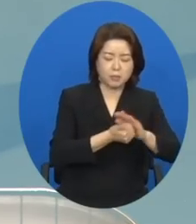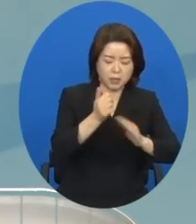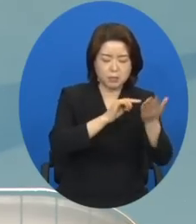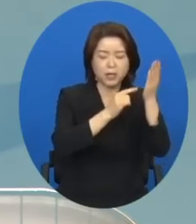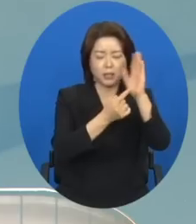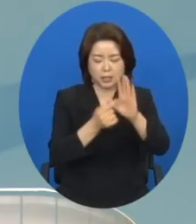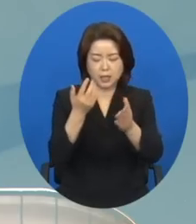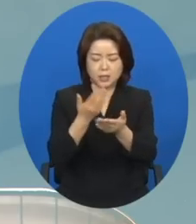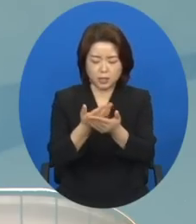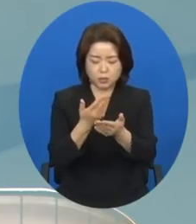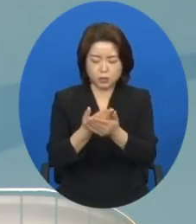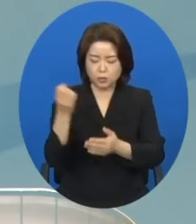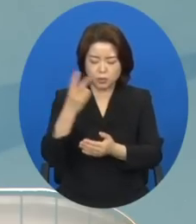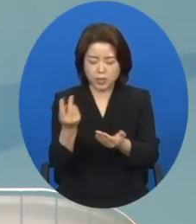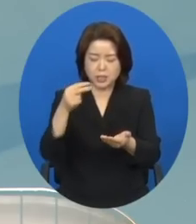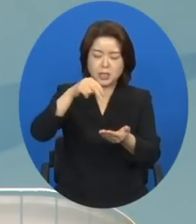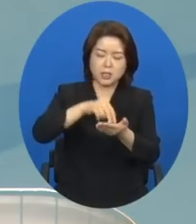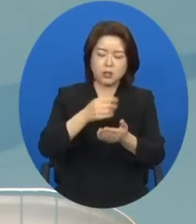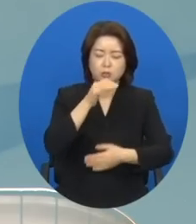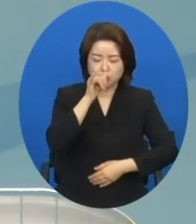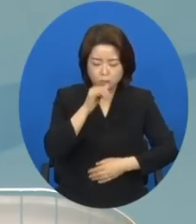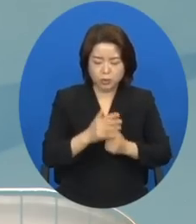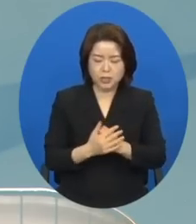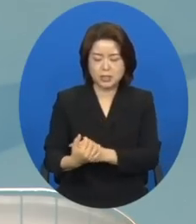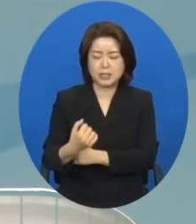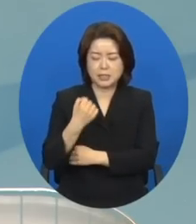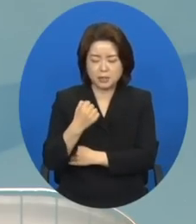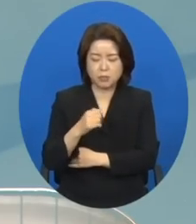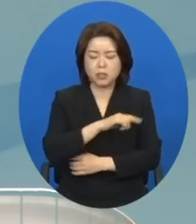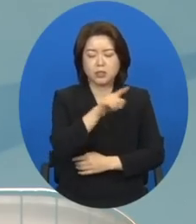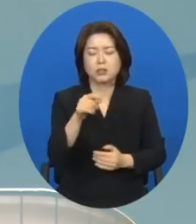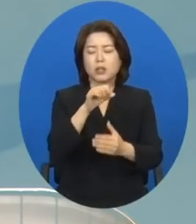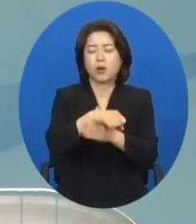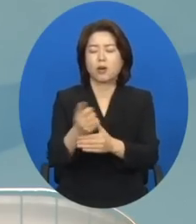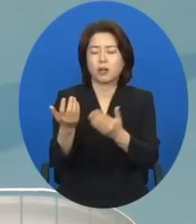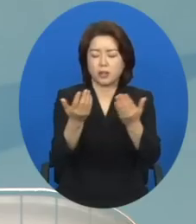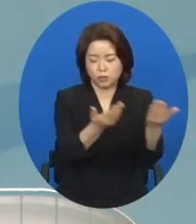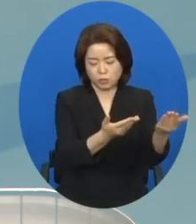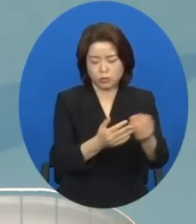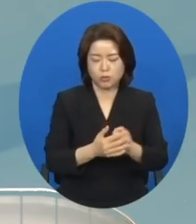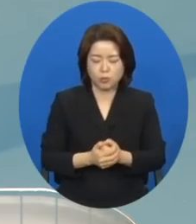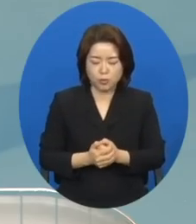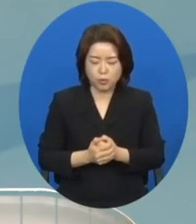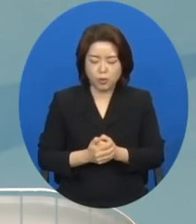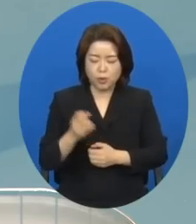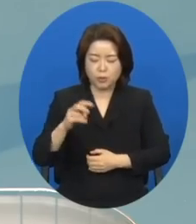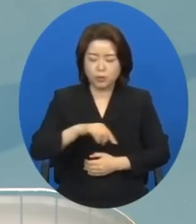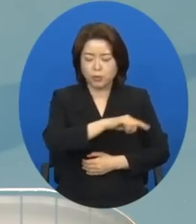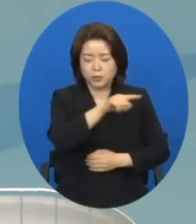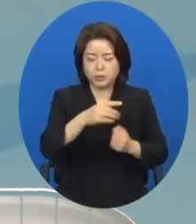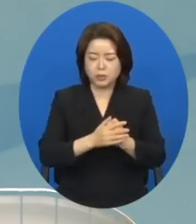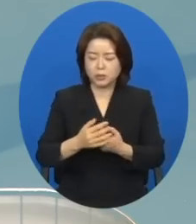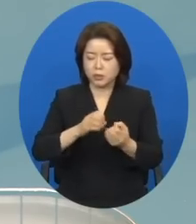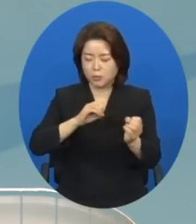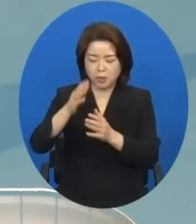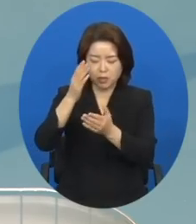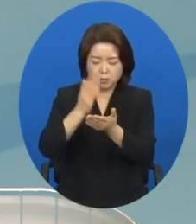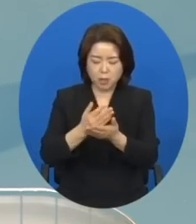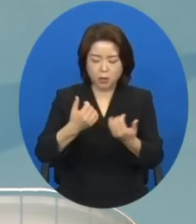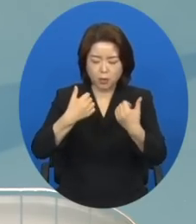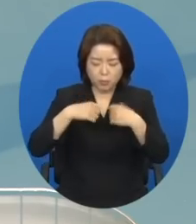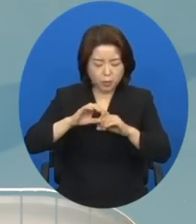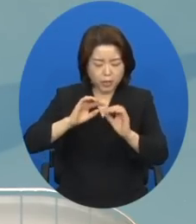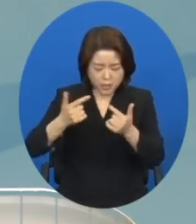하여 주시고 다시 일어설 수 있는 그런 힘을 그들에게 허락하여 주시고 하나님 그들을 버리지 않고 포기해 놨다는